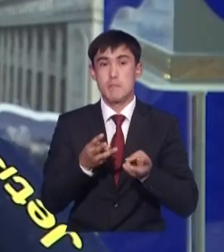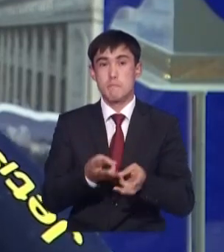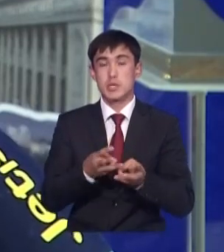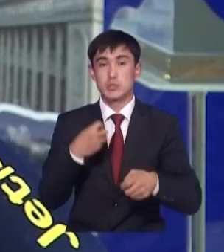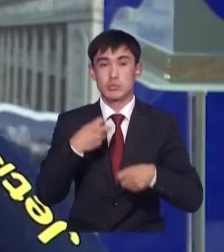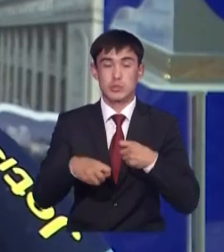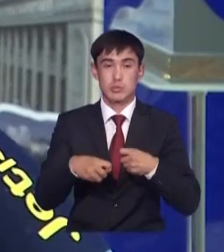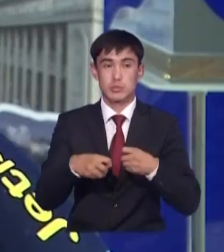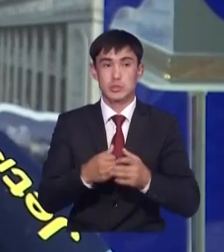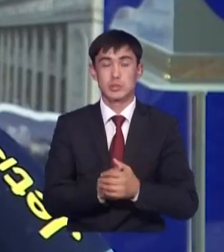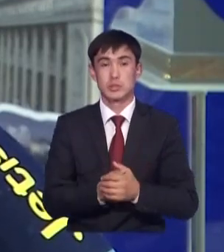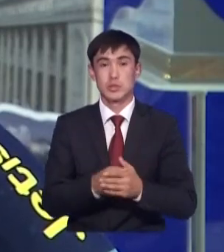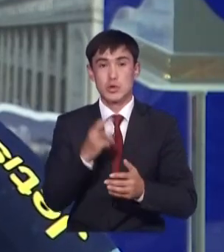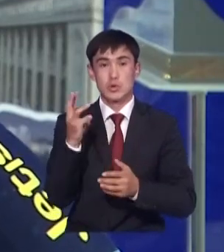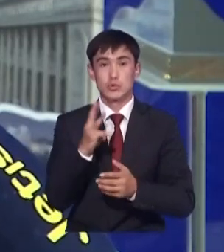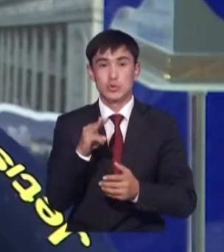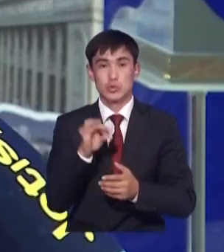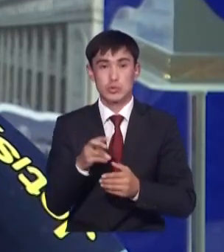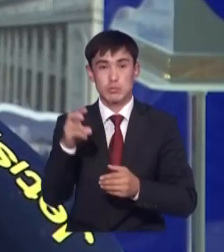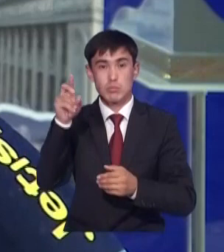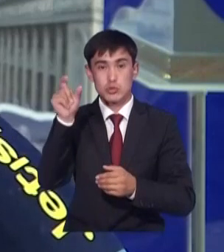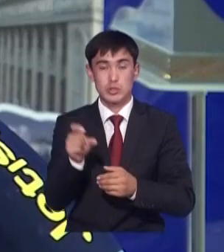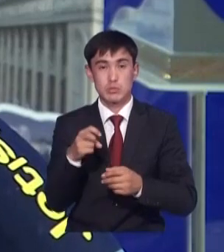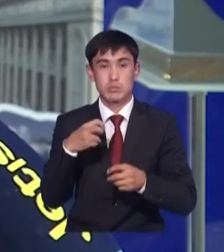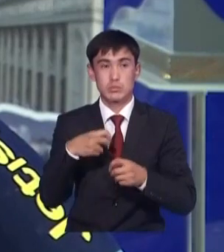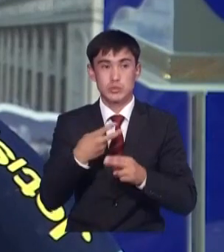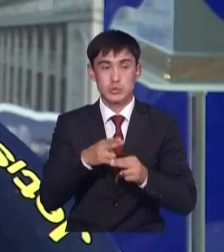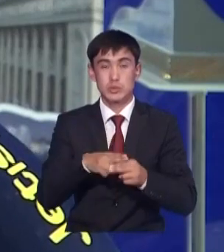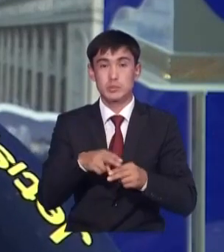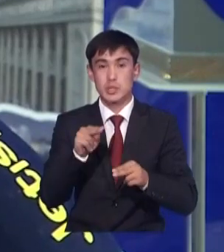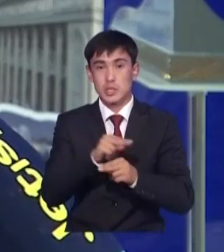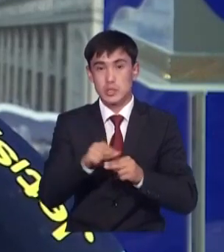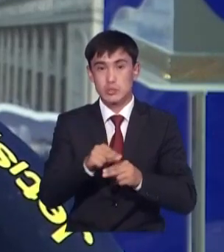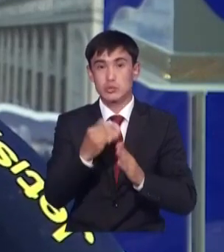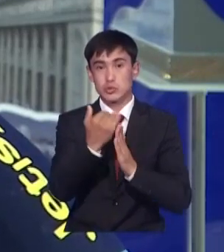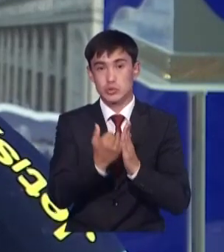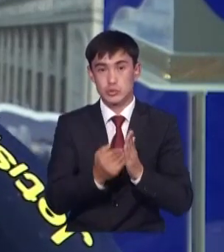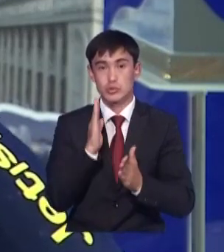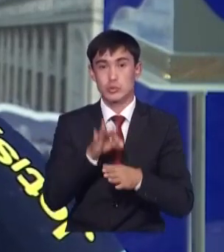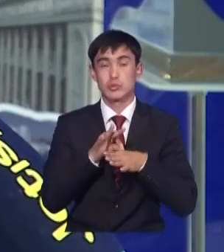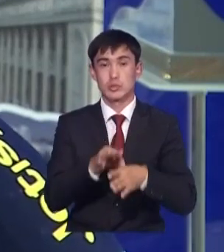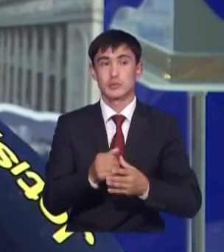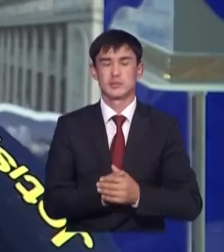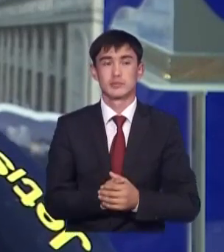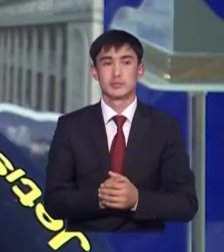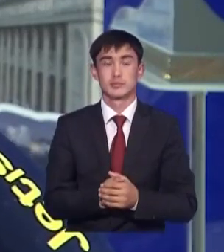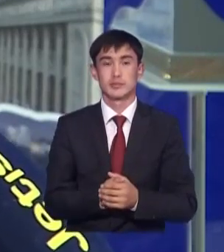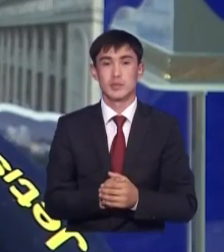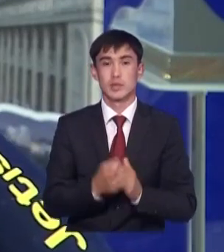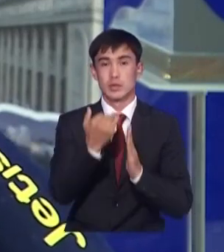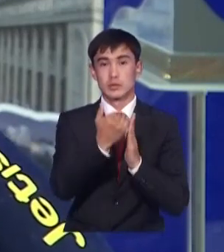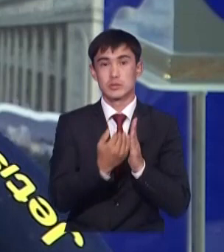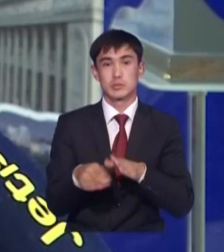болса, түтін мұржалары бітелген болса, сол себепті тізім жүргізілетін болады. Сол тізімге